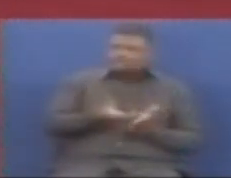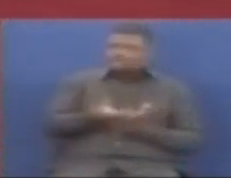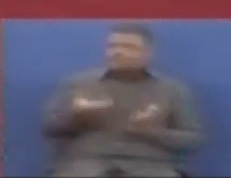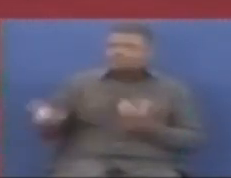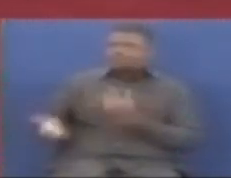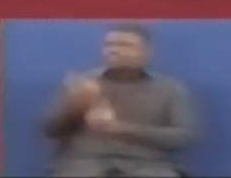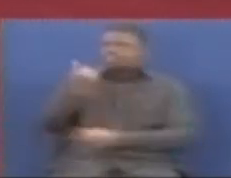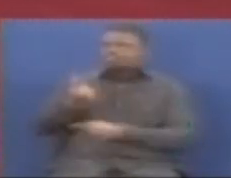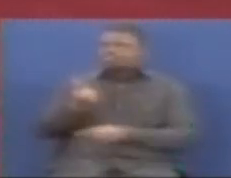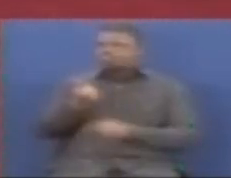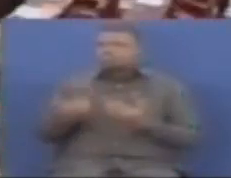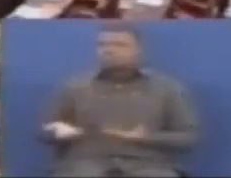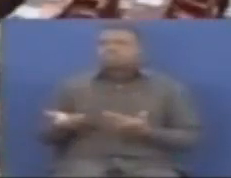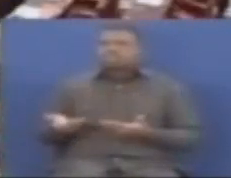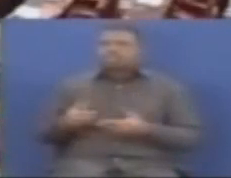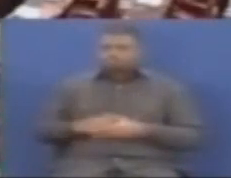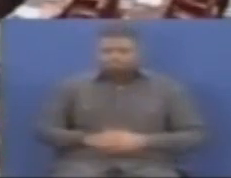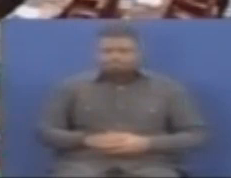liweze kufanikiwa. Sasa